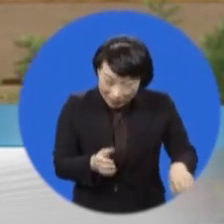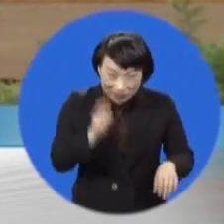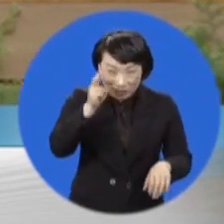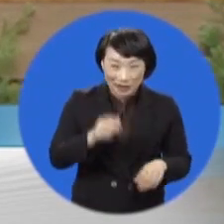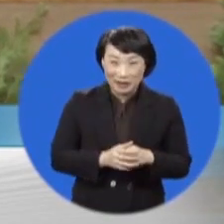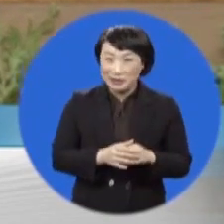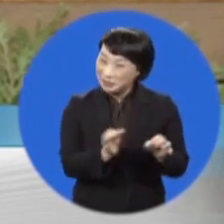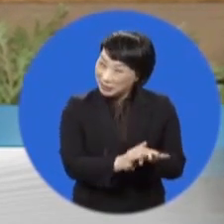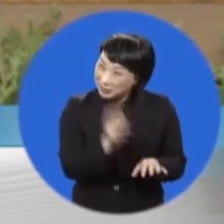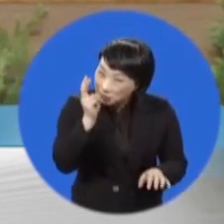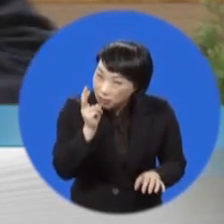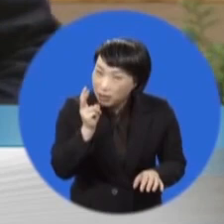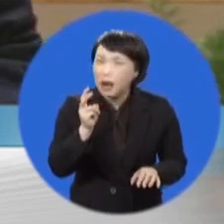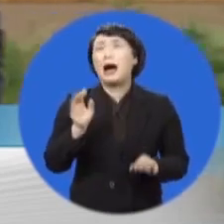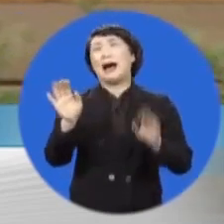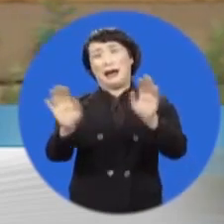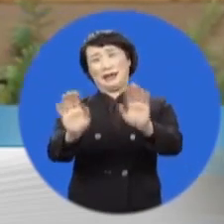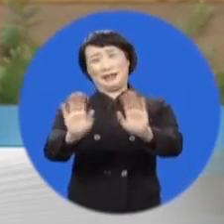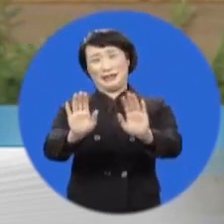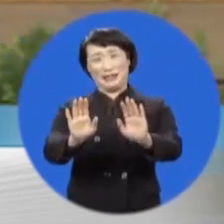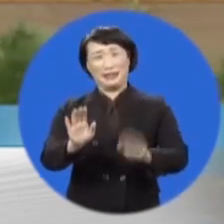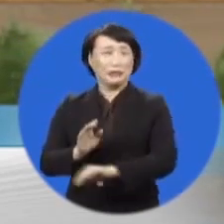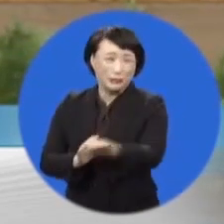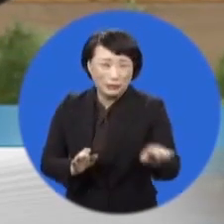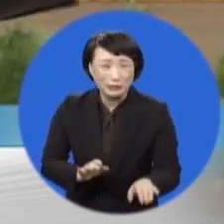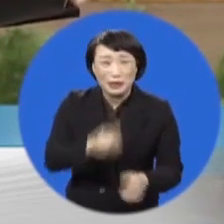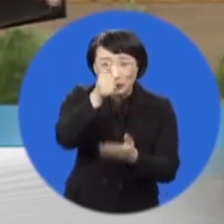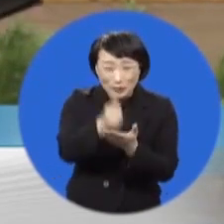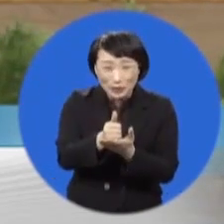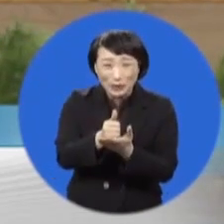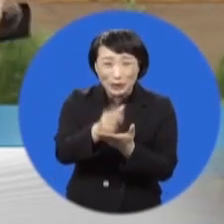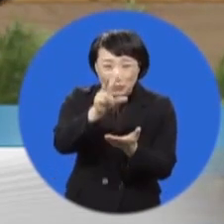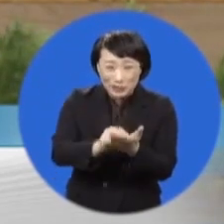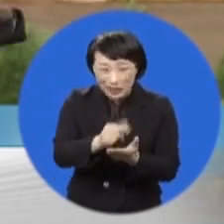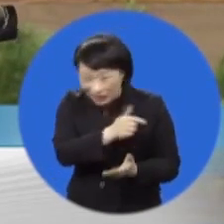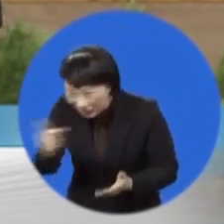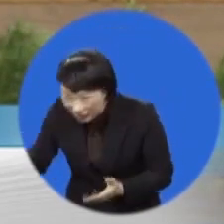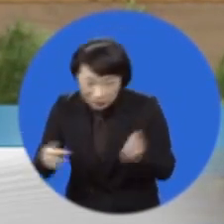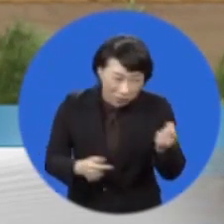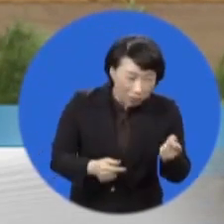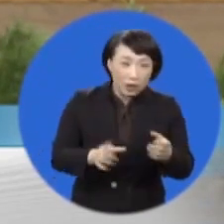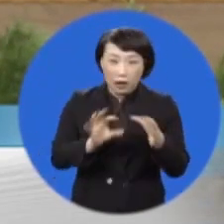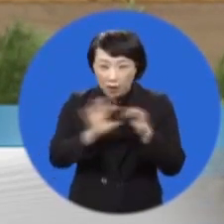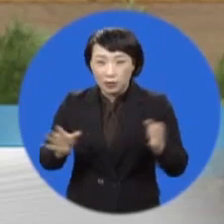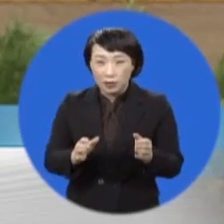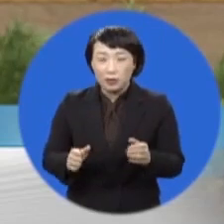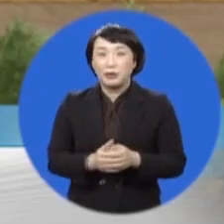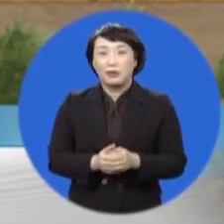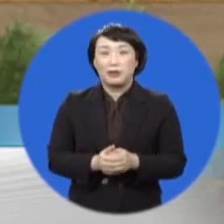먹는 것을 하게 있지 뭐 아니야 우린 죄라 묻는 문제는 그 돈 줬던 경종